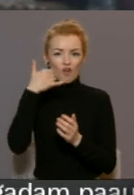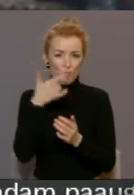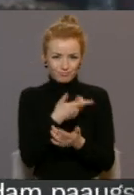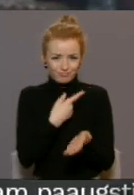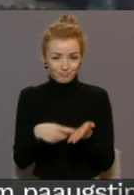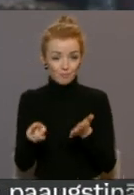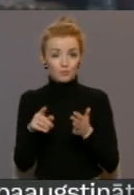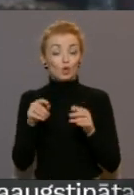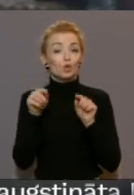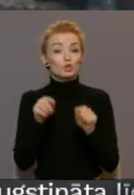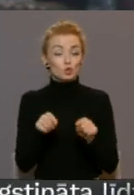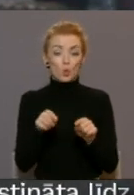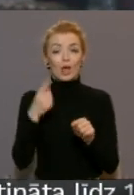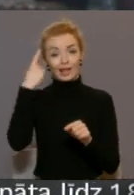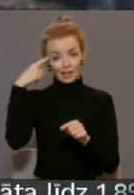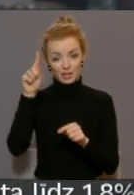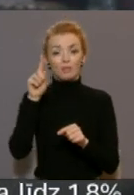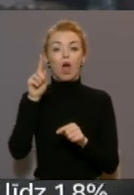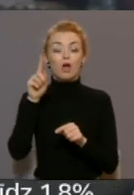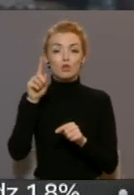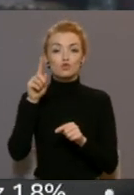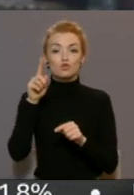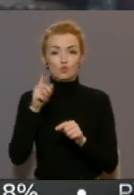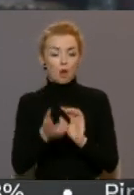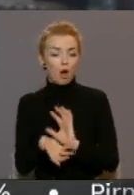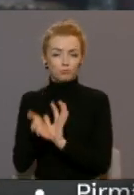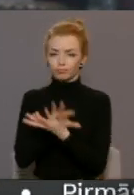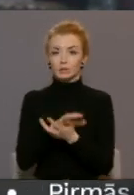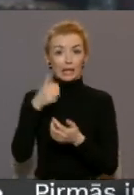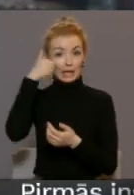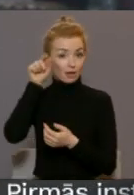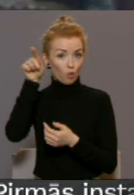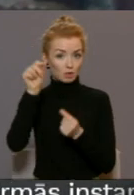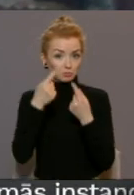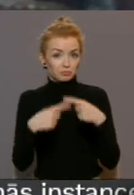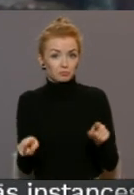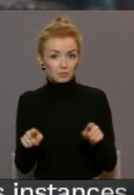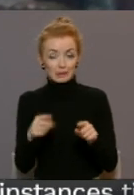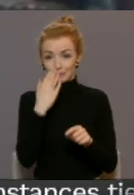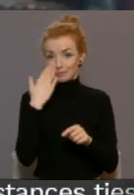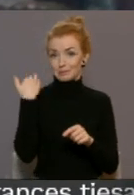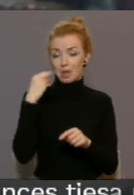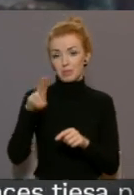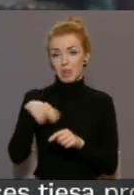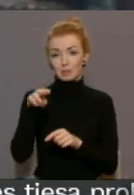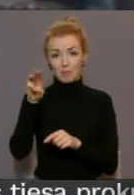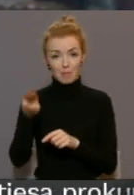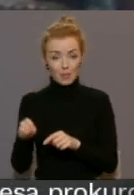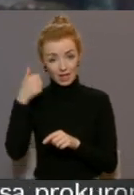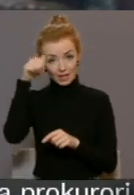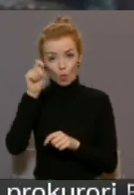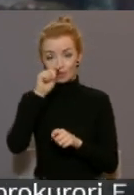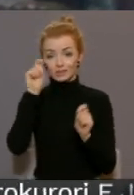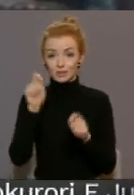Ja šo hipotēzi absolūti apgāžu Igaunijas piemērs, kur pat decembrī Igaunija